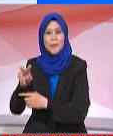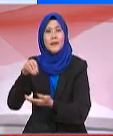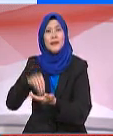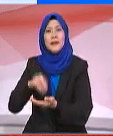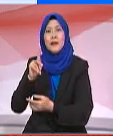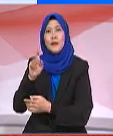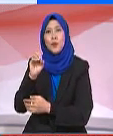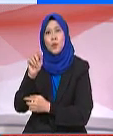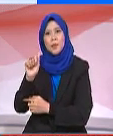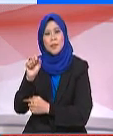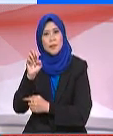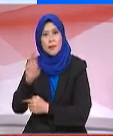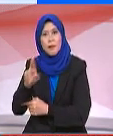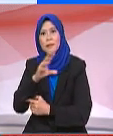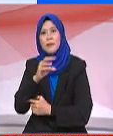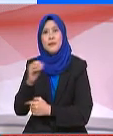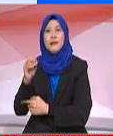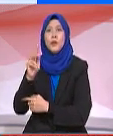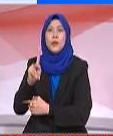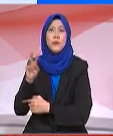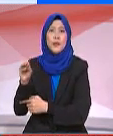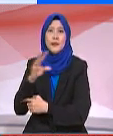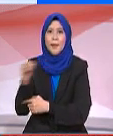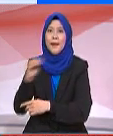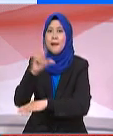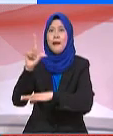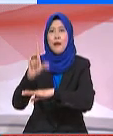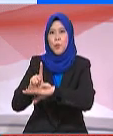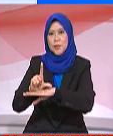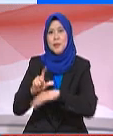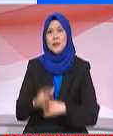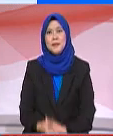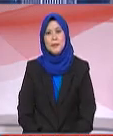Kota Star, Kuala Muda dan Langkawi.